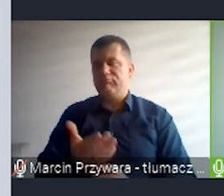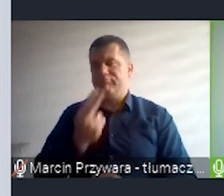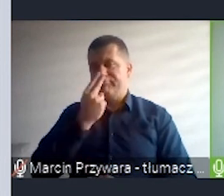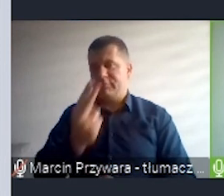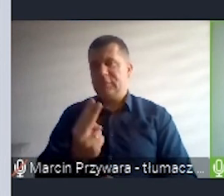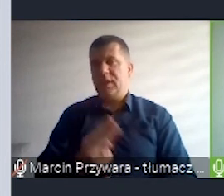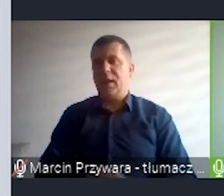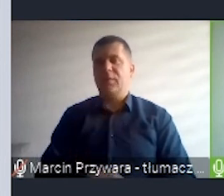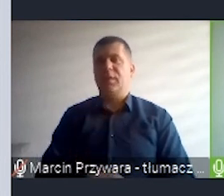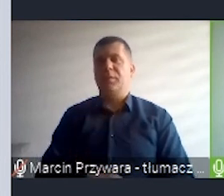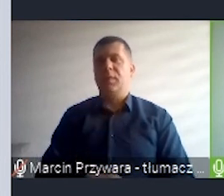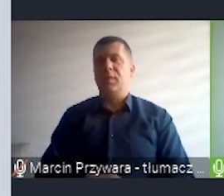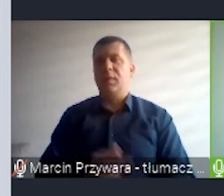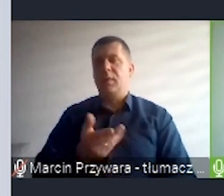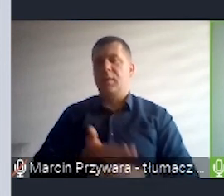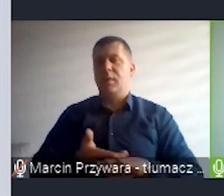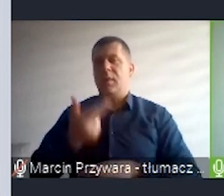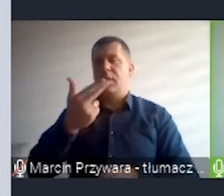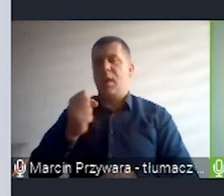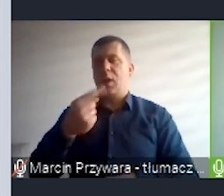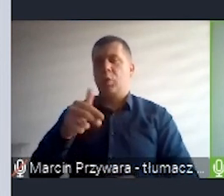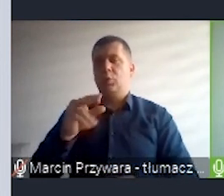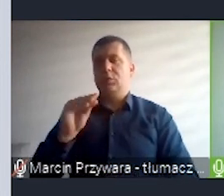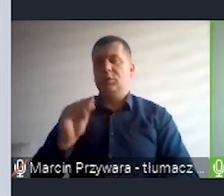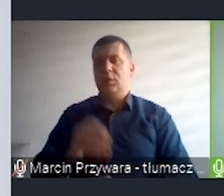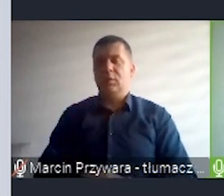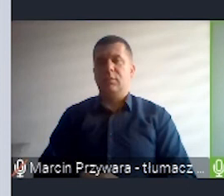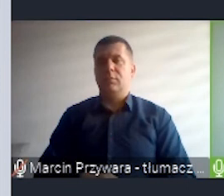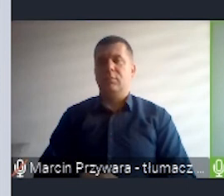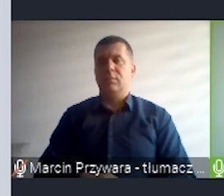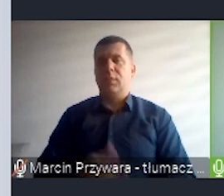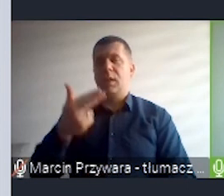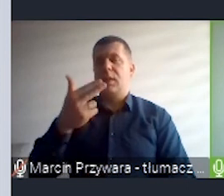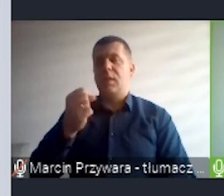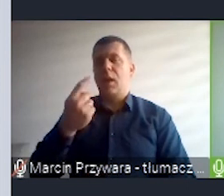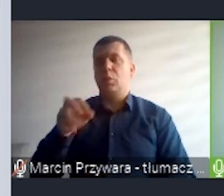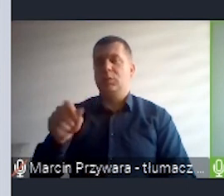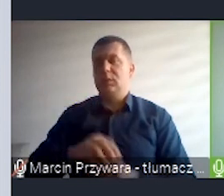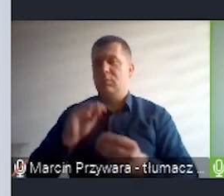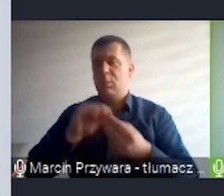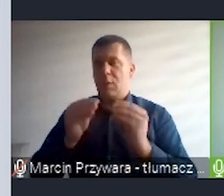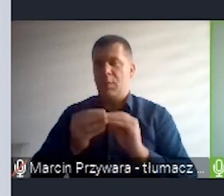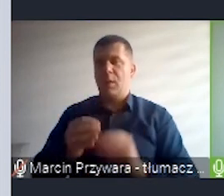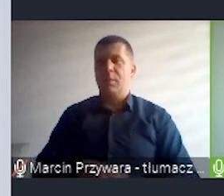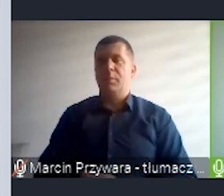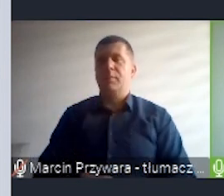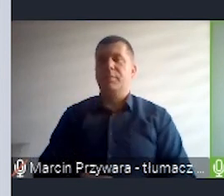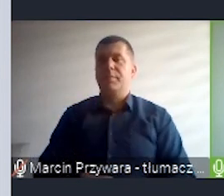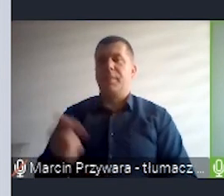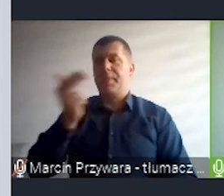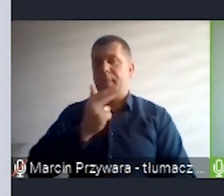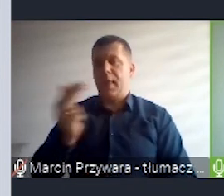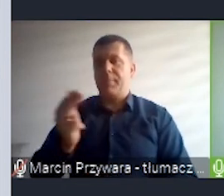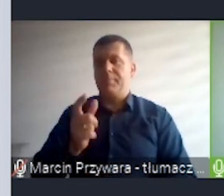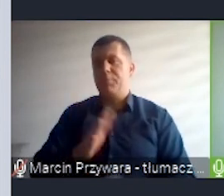przejawem nadużycia. Natomiast z nadużyciami jest o tyle problem, że temat staje